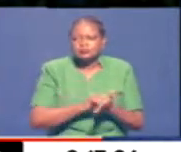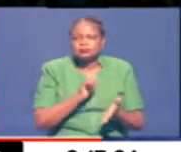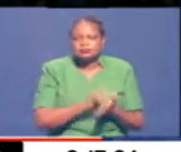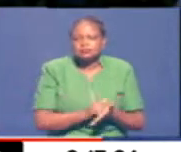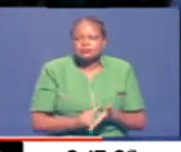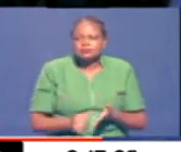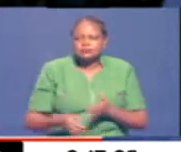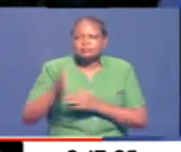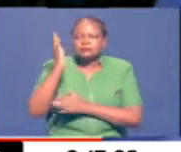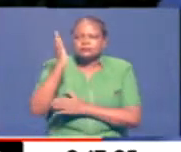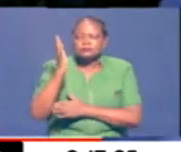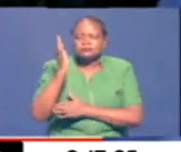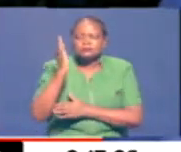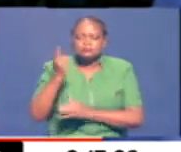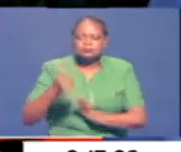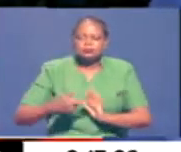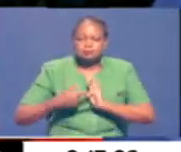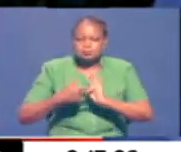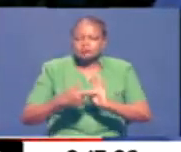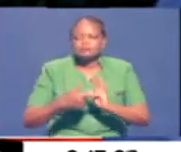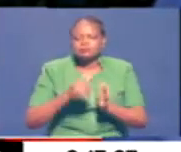Mungu amejidhihirisha ya kwamba